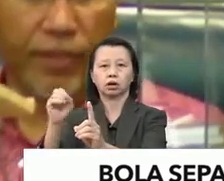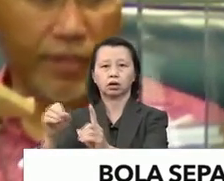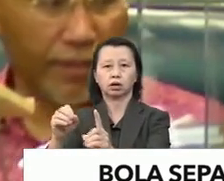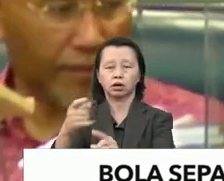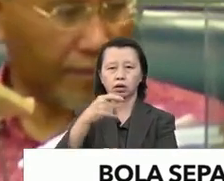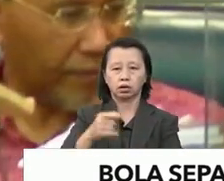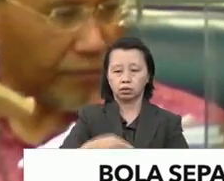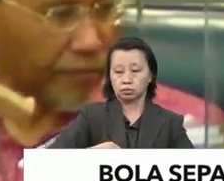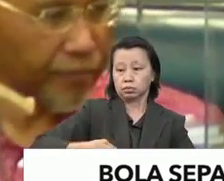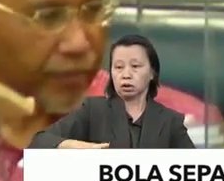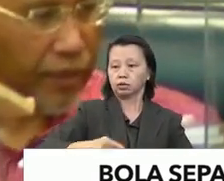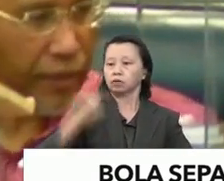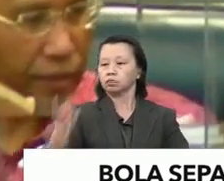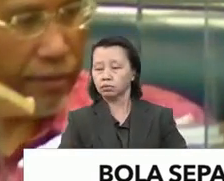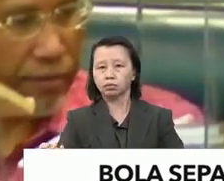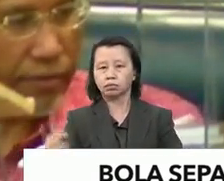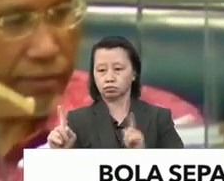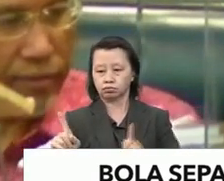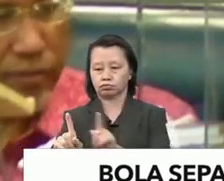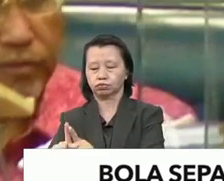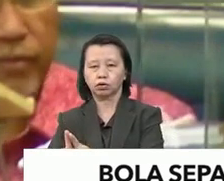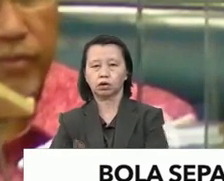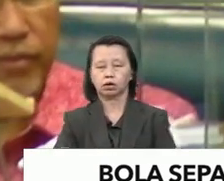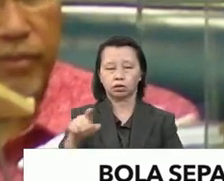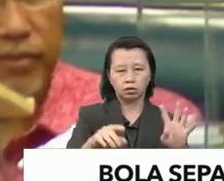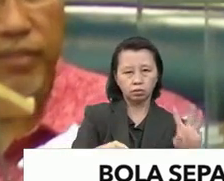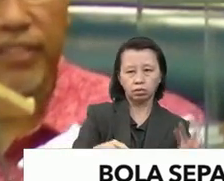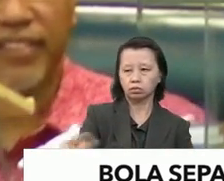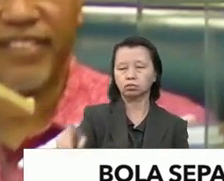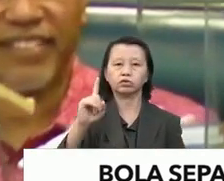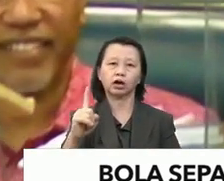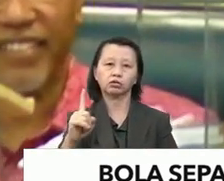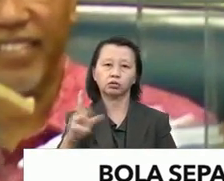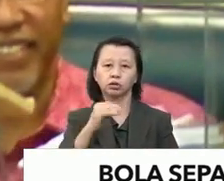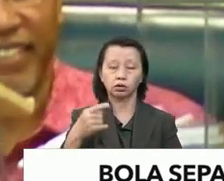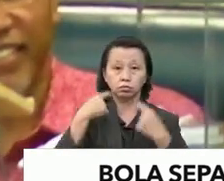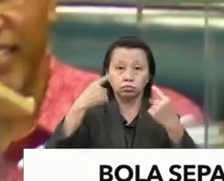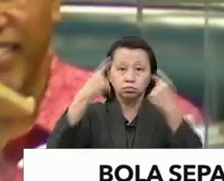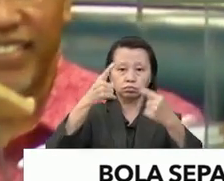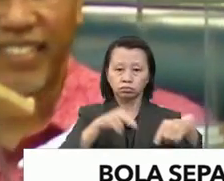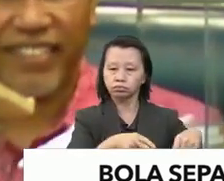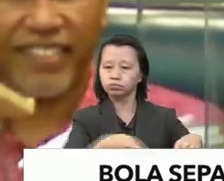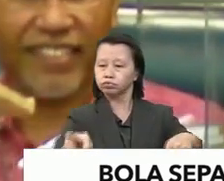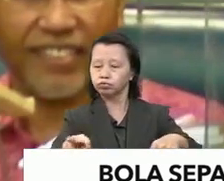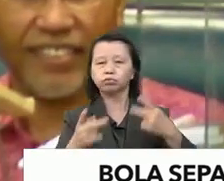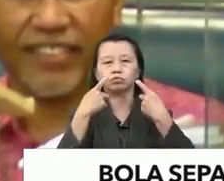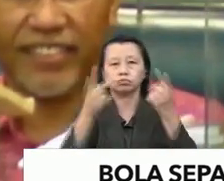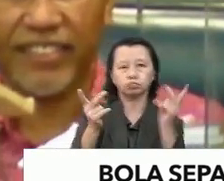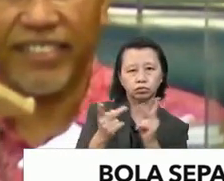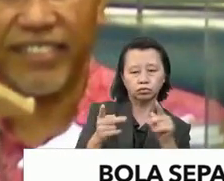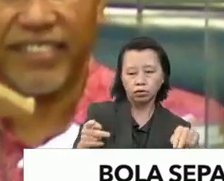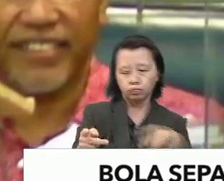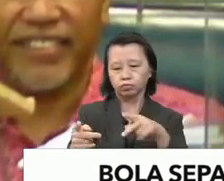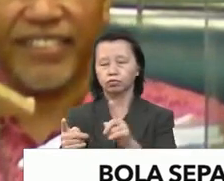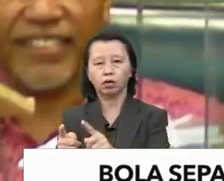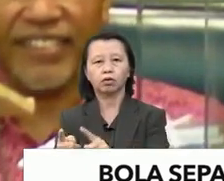kipas es ataupun hantaran penting syafawi 4 Dipo Alam satu dan successful passes ataupun antara mencair